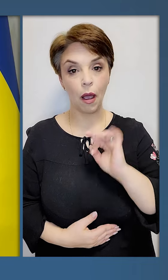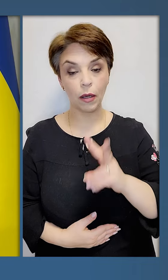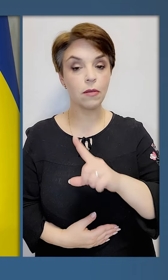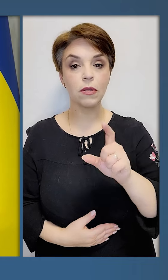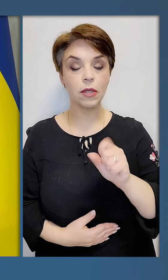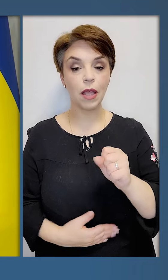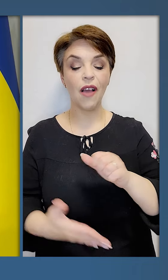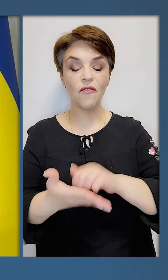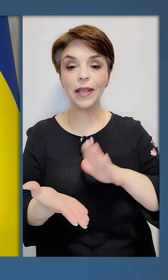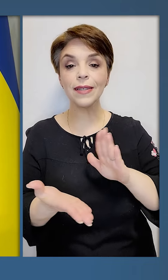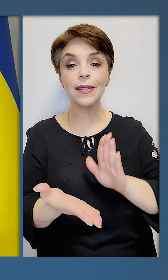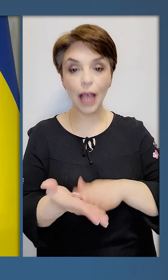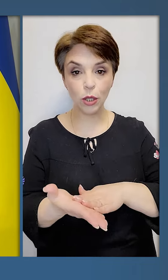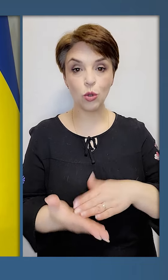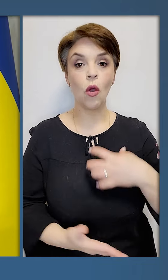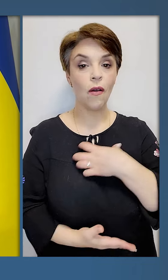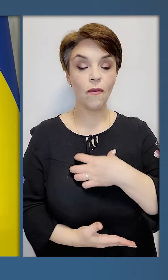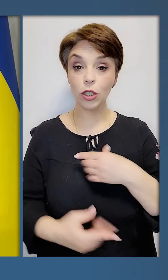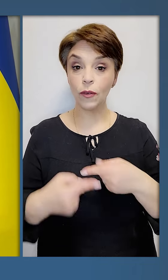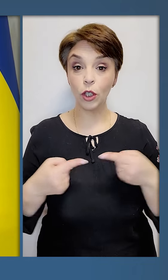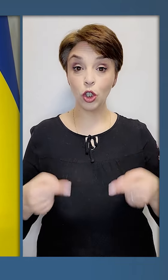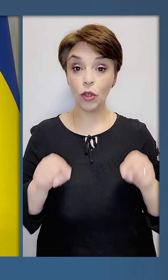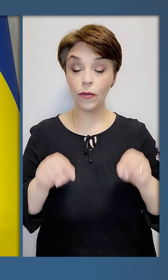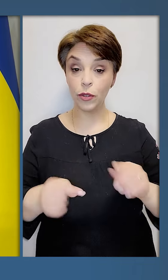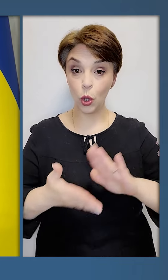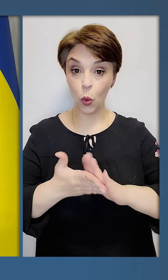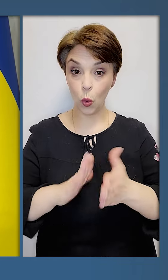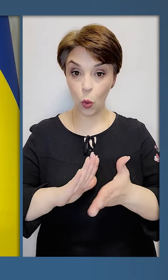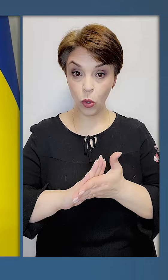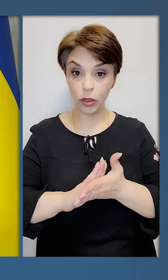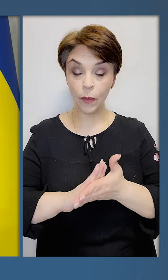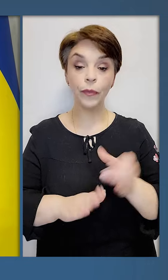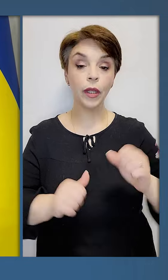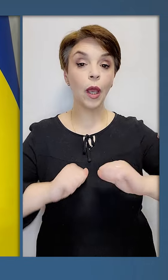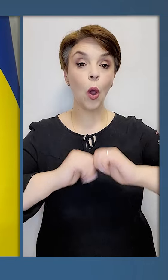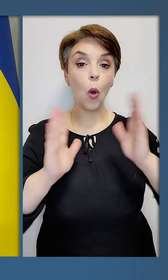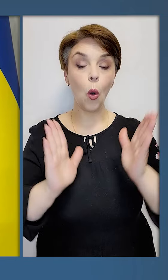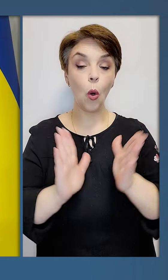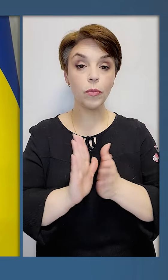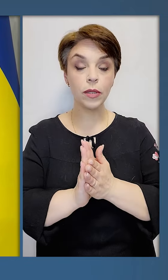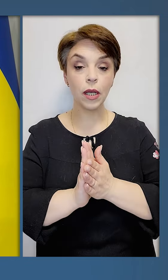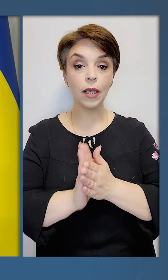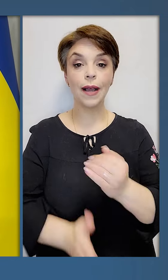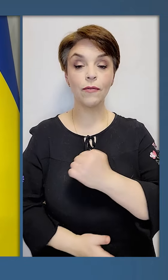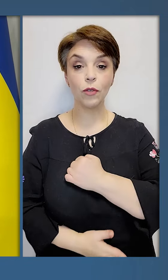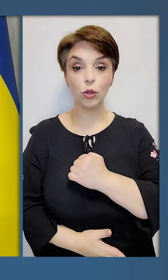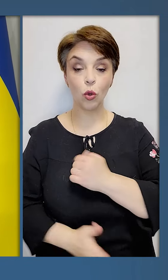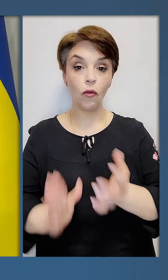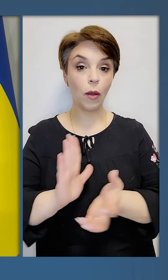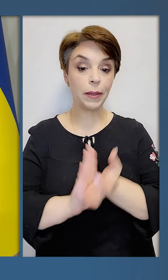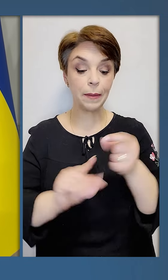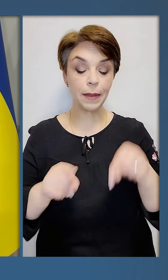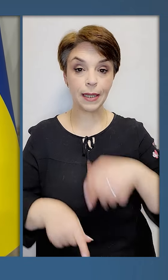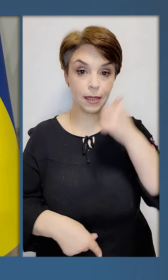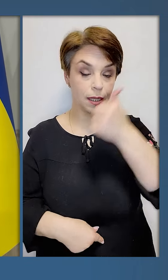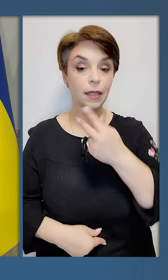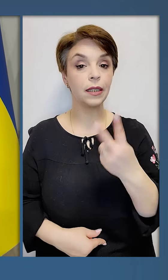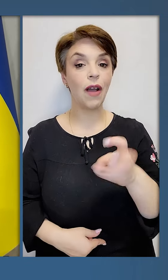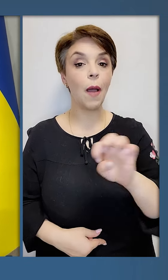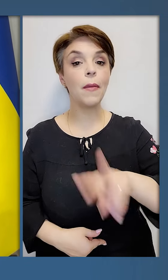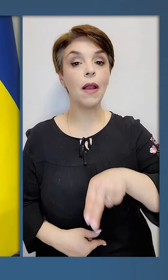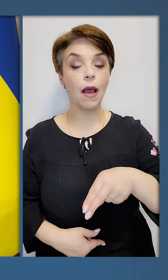Марку, за фіксацію важливих речей в цій угоді і обсяг військової підтримки на цей рік